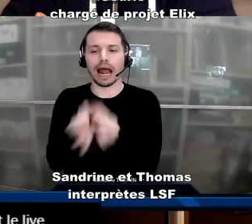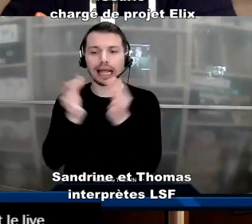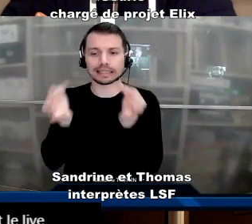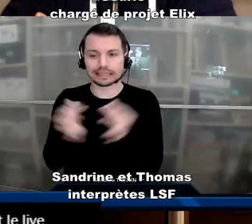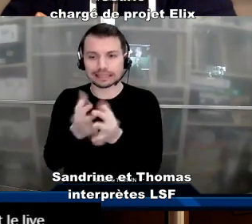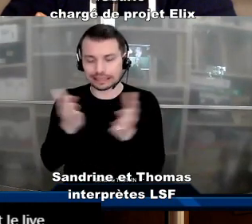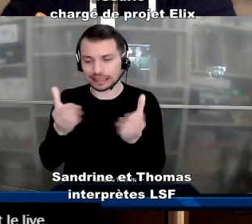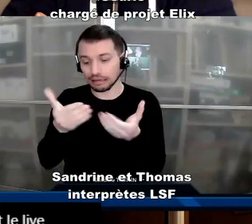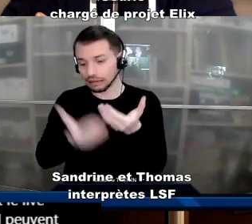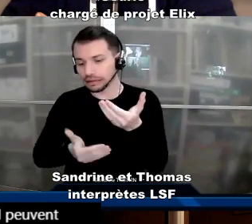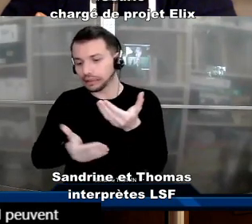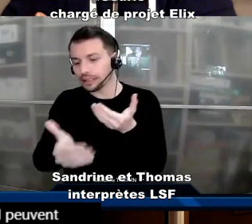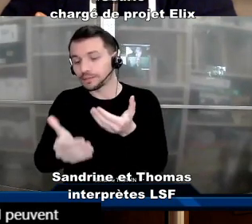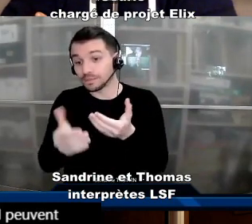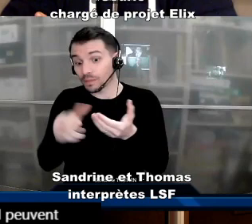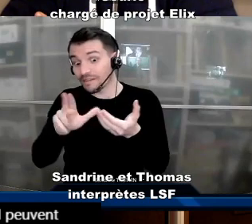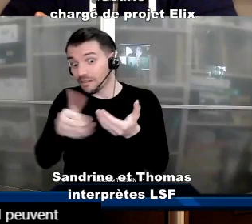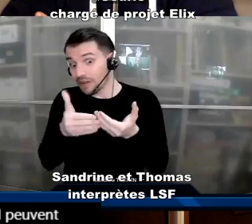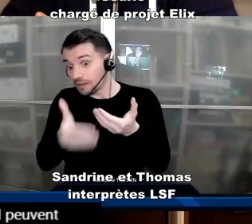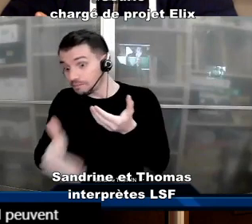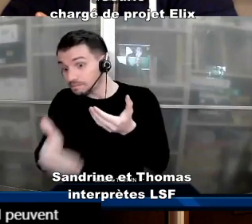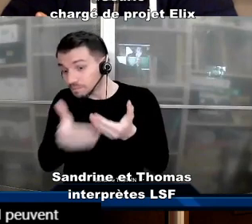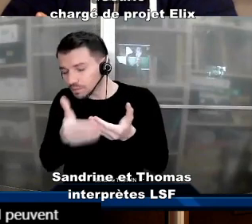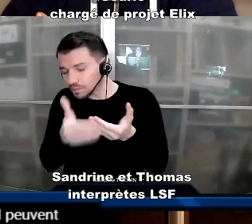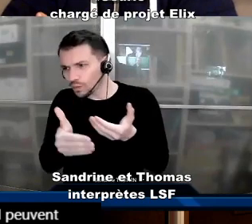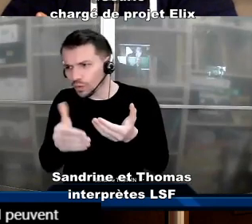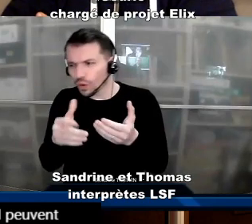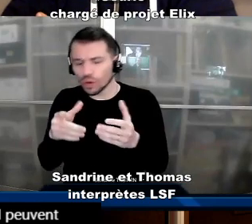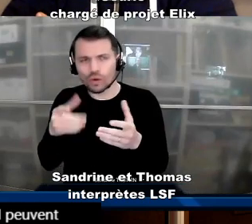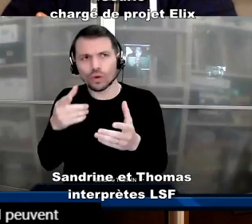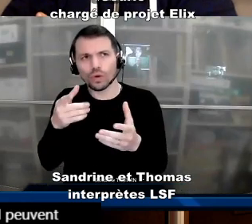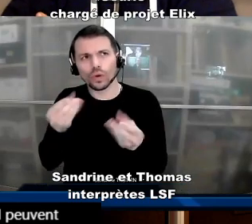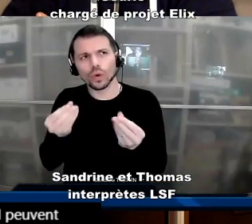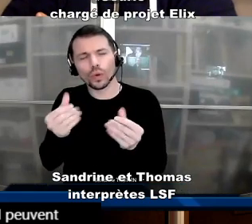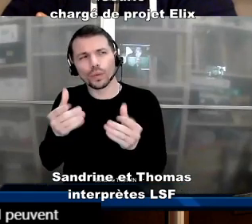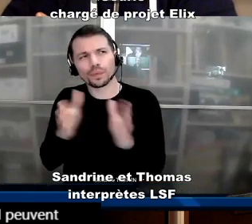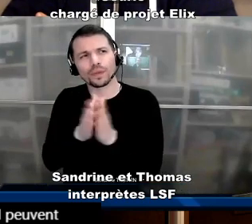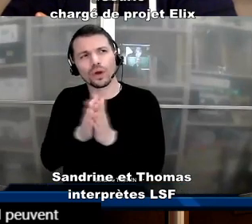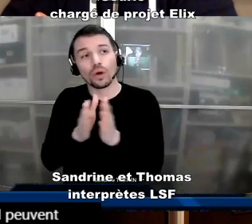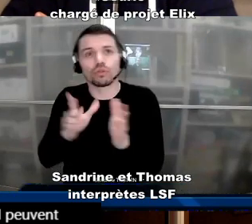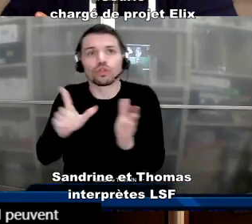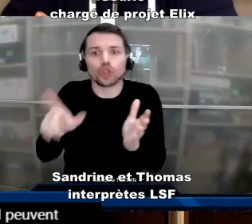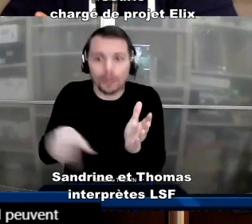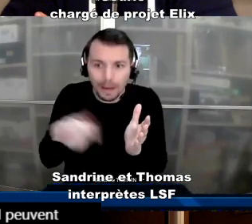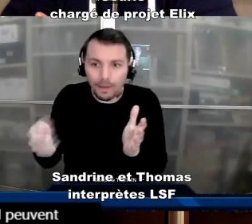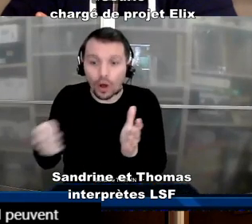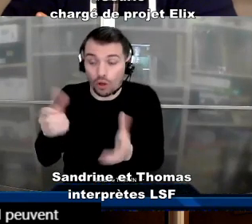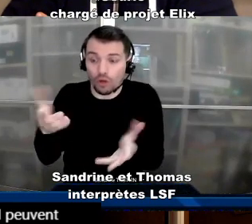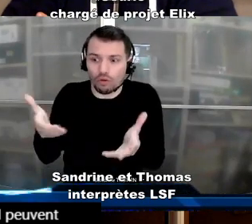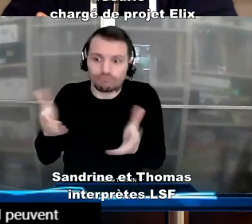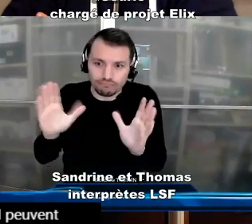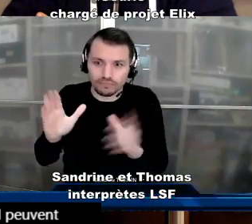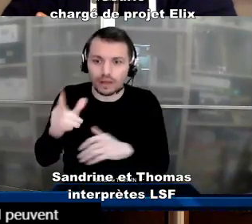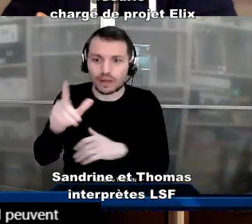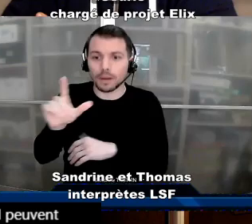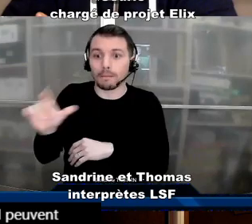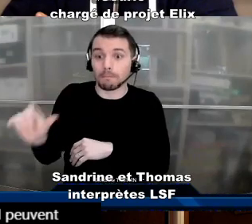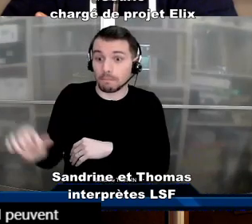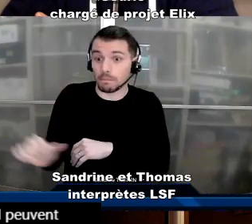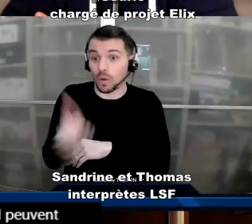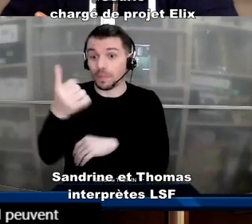Il va y avoir là dans quelques semaines, on va mettre en place on va ouvrir la première